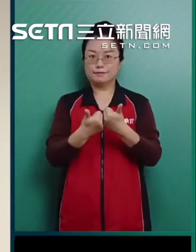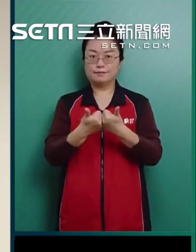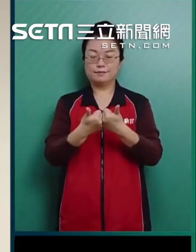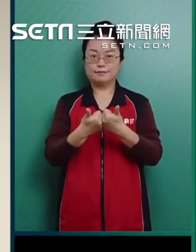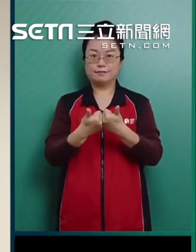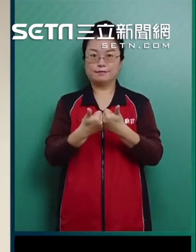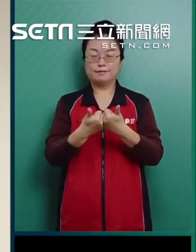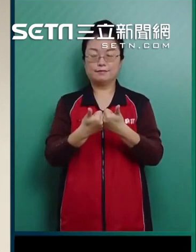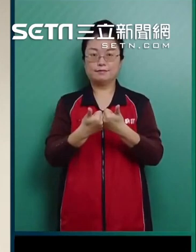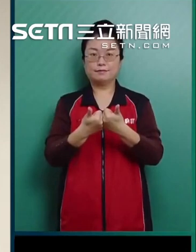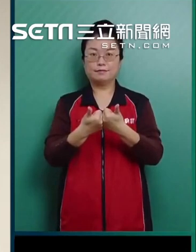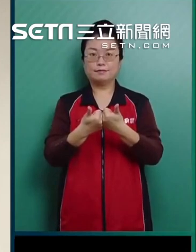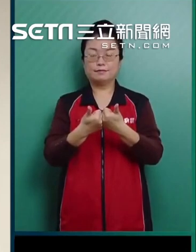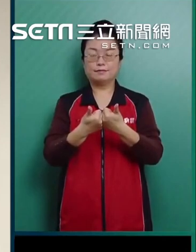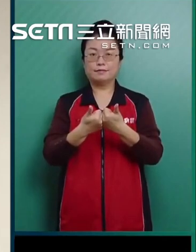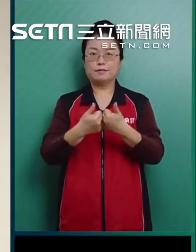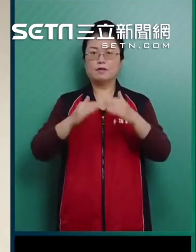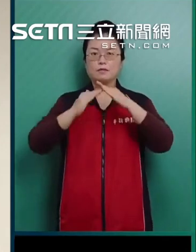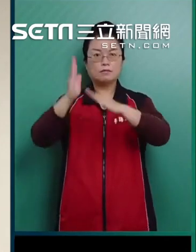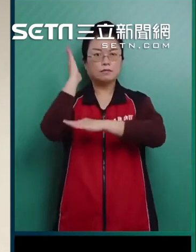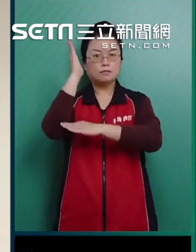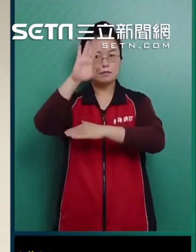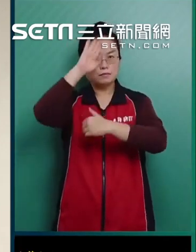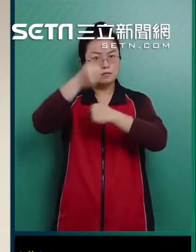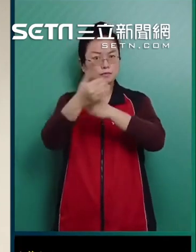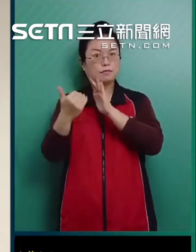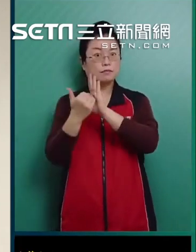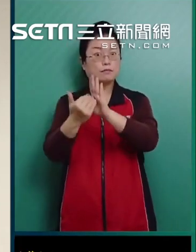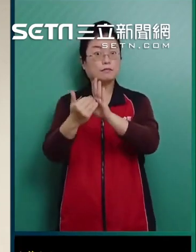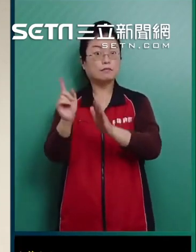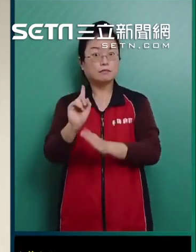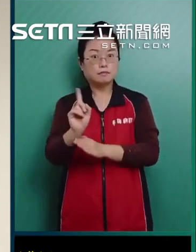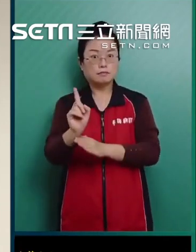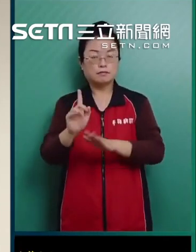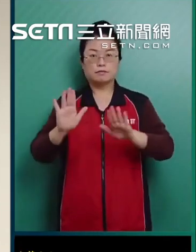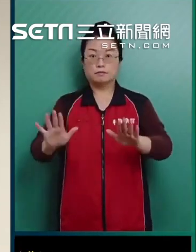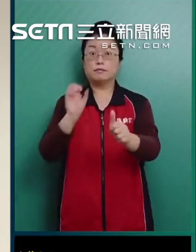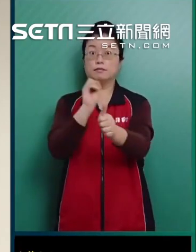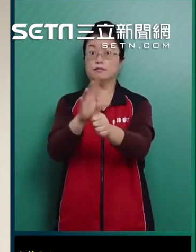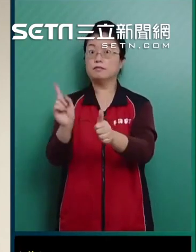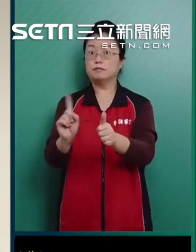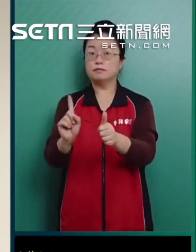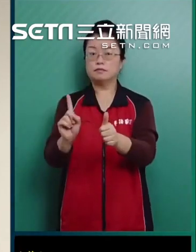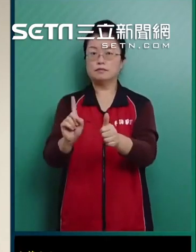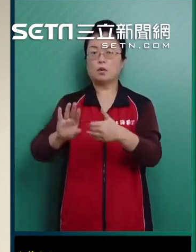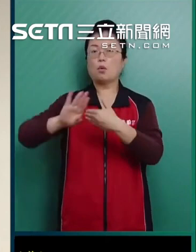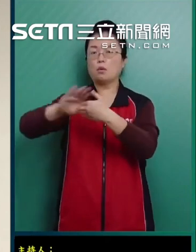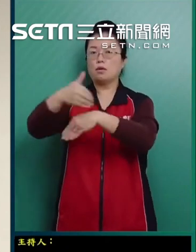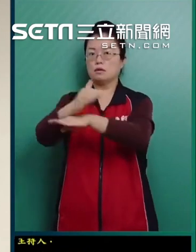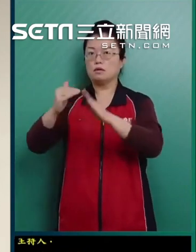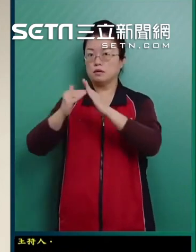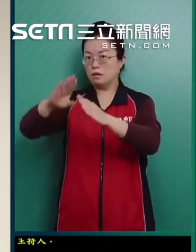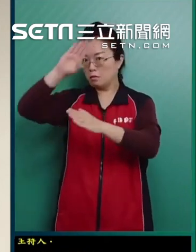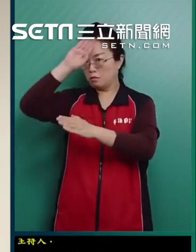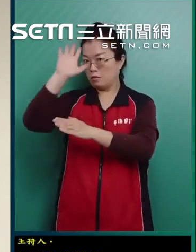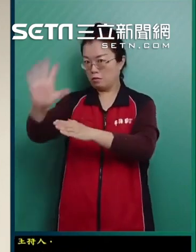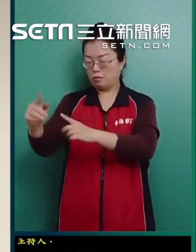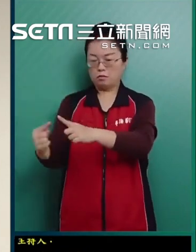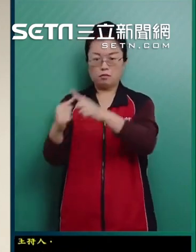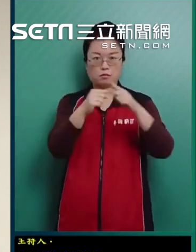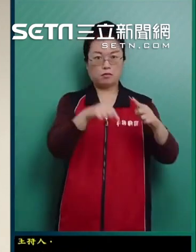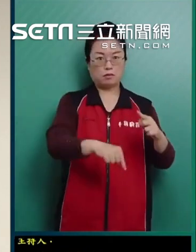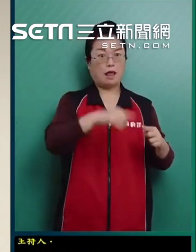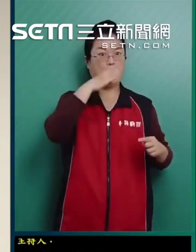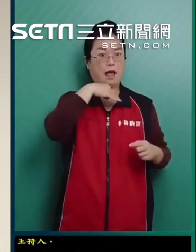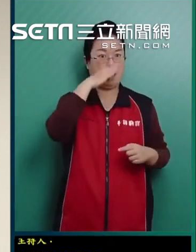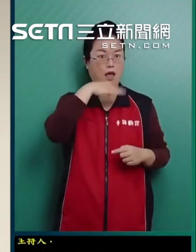新疫情情况以及市府防疫作为。今天的记者会主要向大家报告他县市确诊者的足迹、框列的